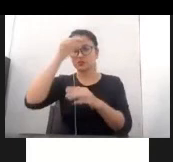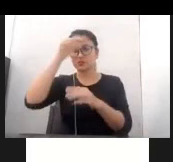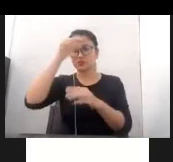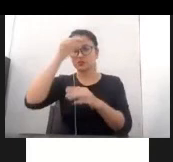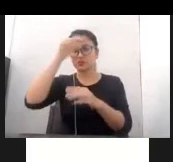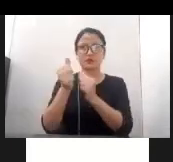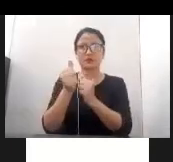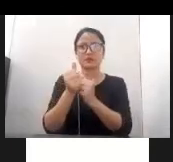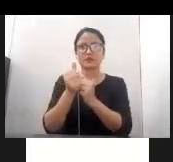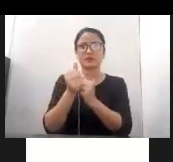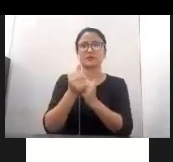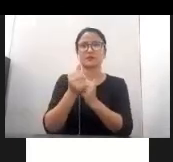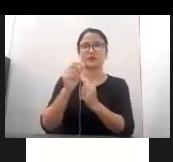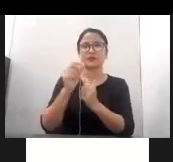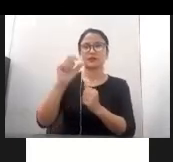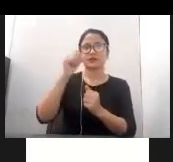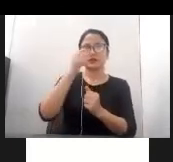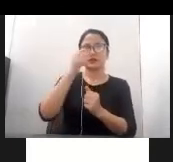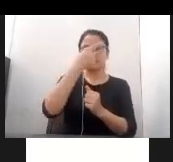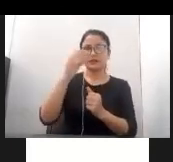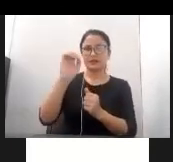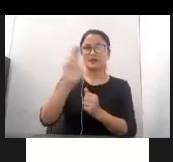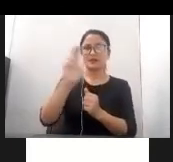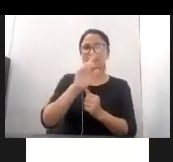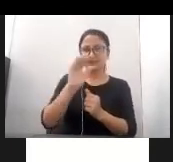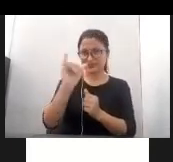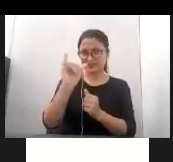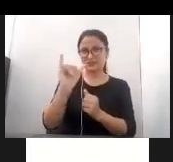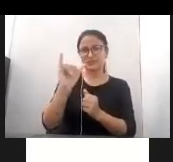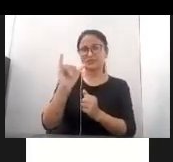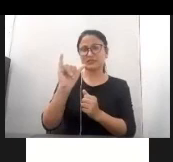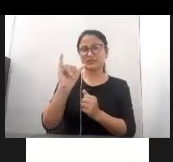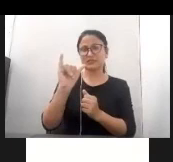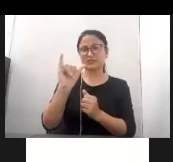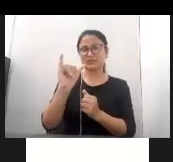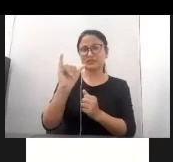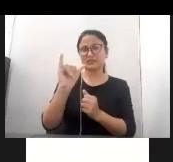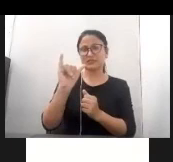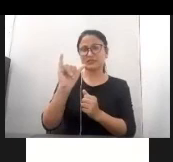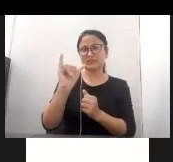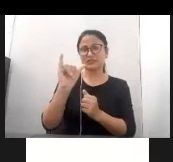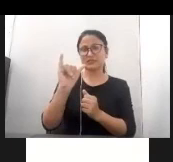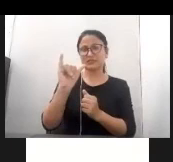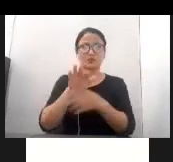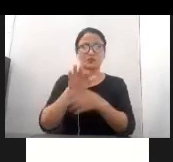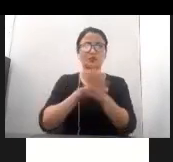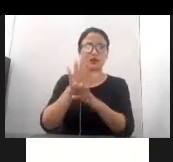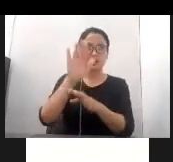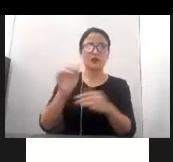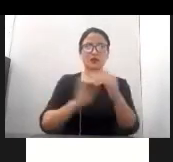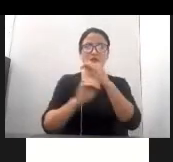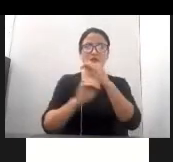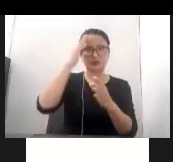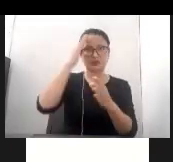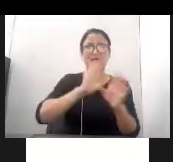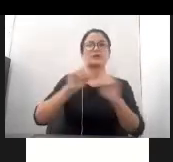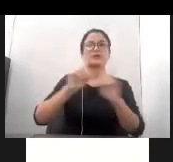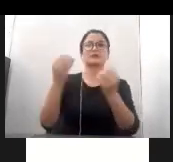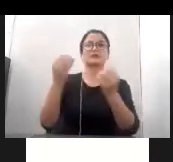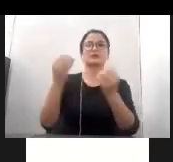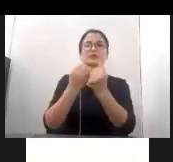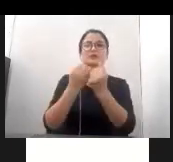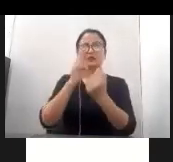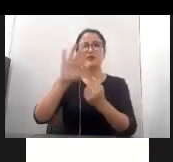समितिले एसिड पीडित नानीहरूलाई ल्याएर समितिमा सरकारलाई निर्देशन दियो तत्पश्चात सम्माननीय प्रधानमन्त्री ज्यूले सम्बोधन गर्नुभएको छ। अब एसिड